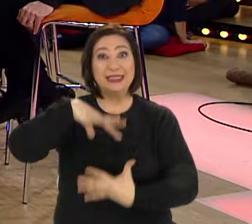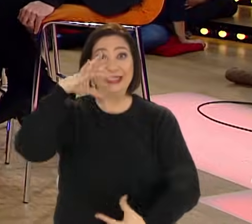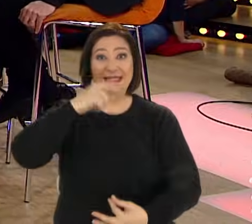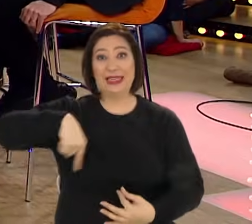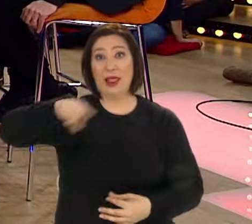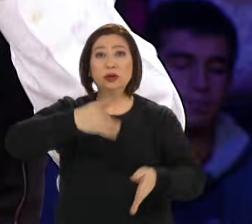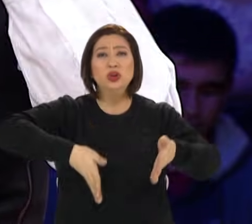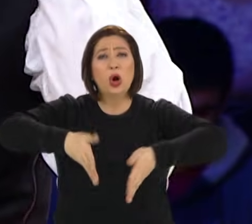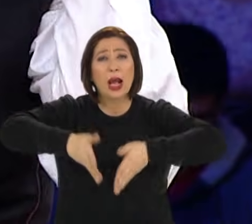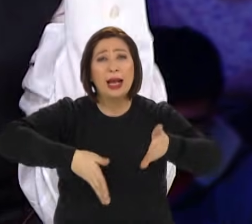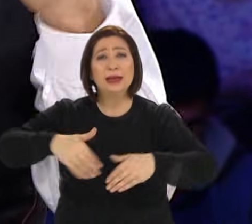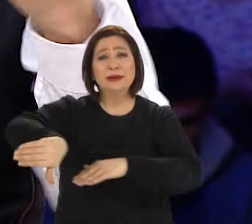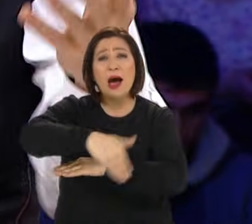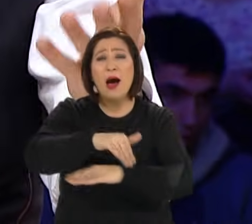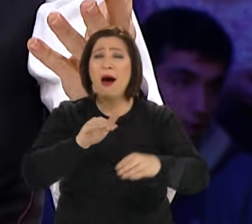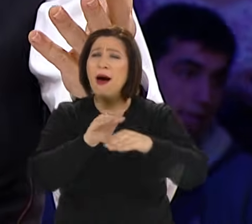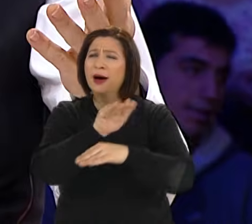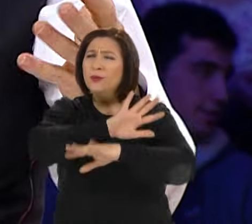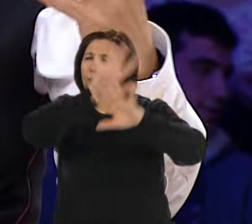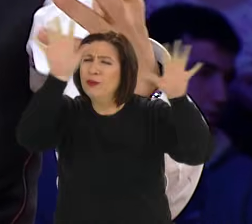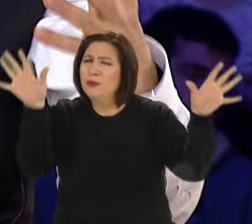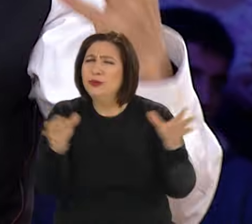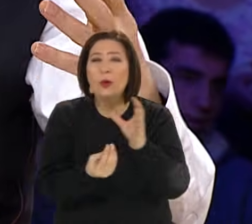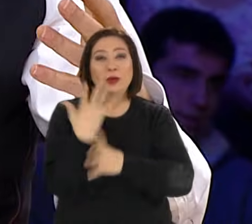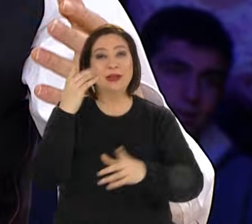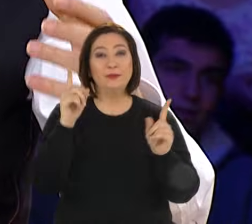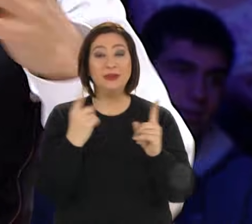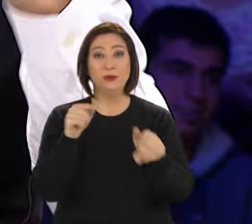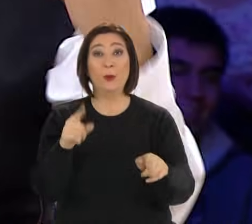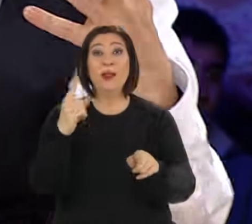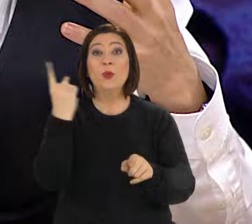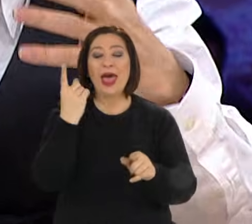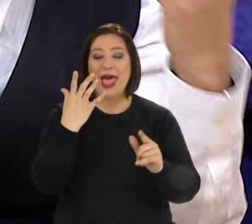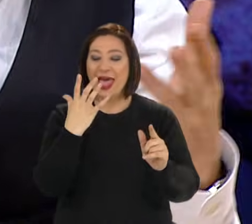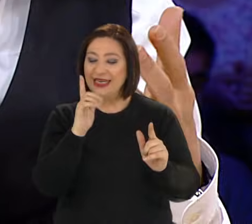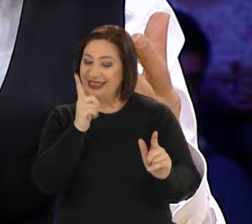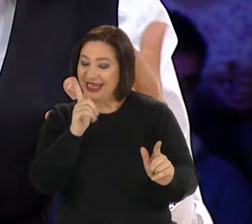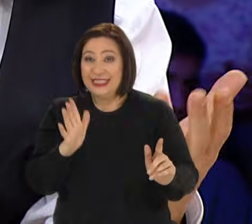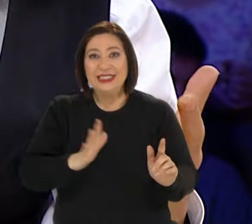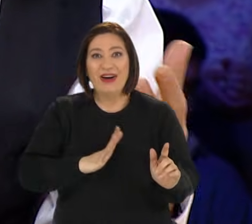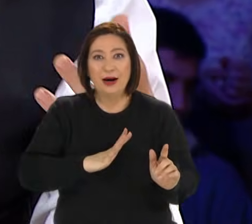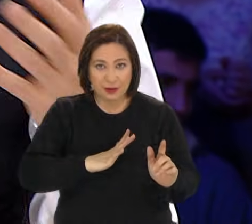insanlar, sokaklar, hayat, bütün bizi oluşturan şeyler. Bir de bunda bir efekt vardır, bir ses